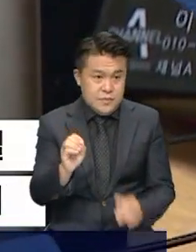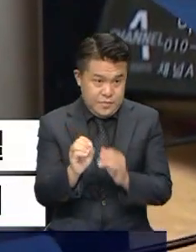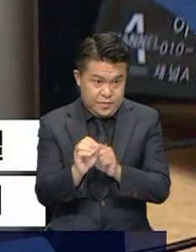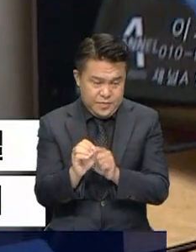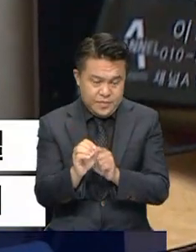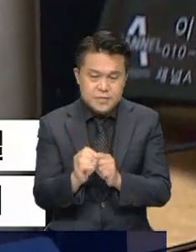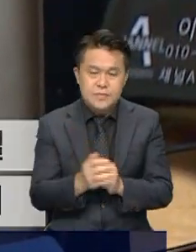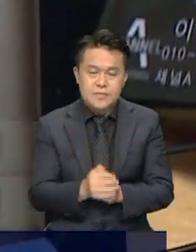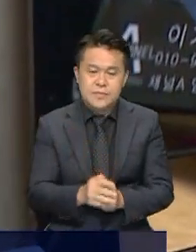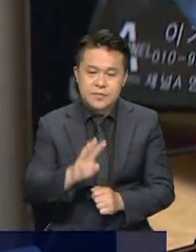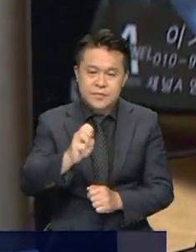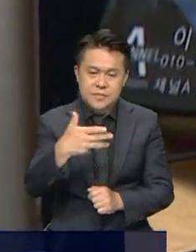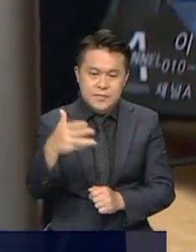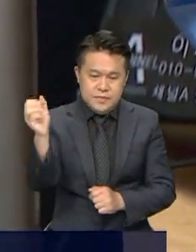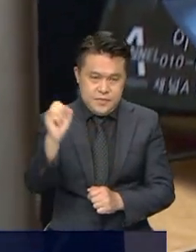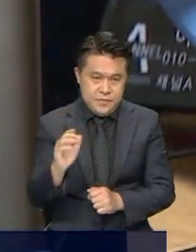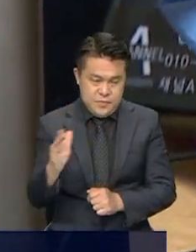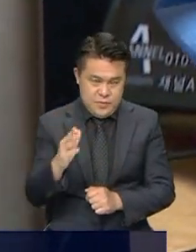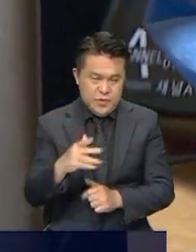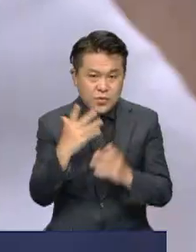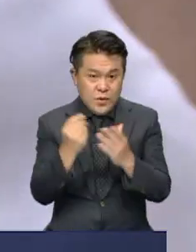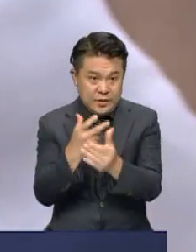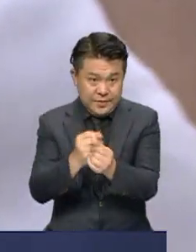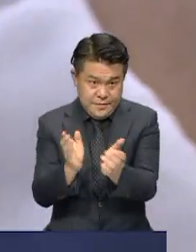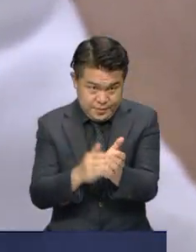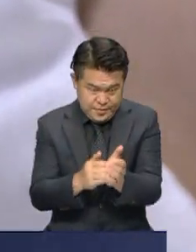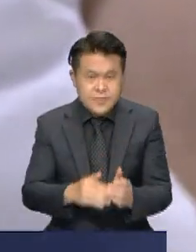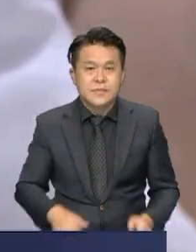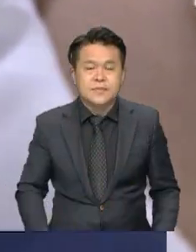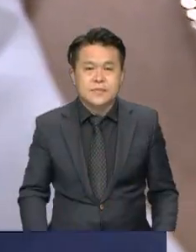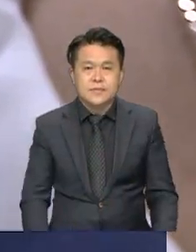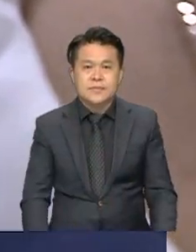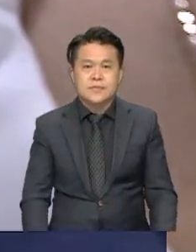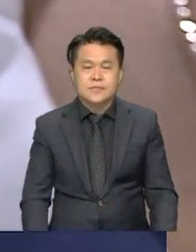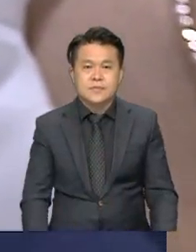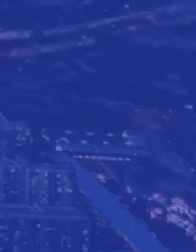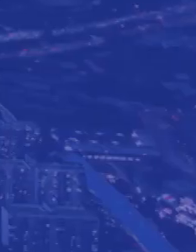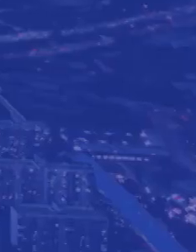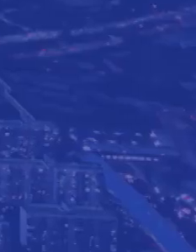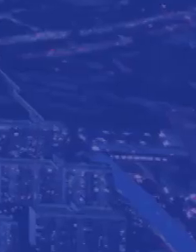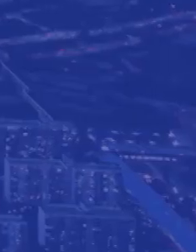명으로 전체 인구 대비 38% 수준이라고 밝혔습니다. SBS 안상우입니다.